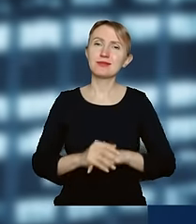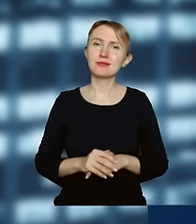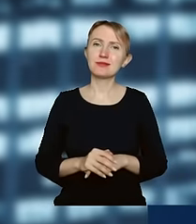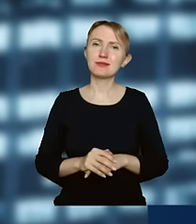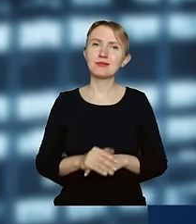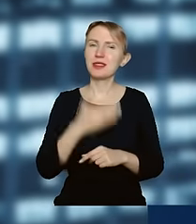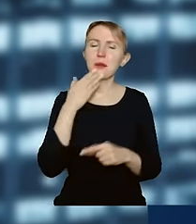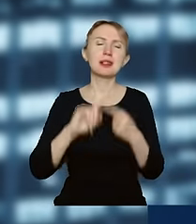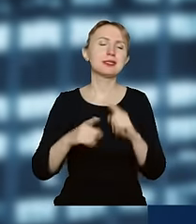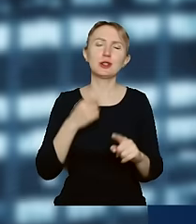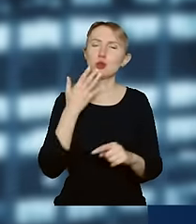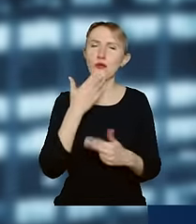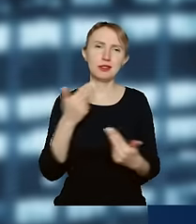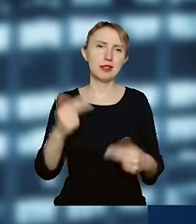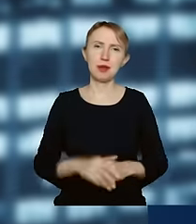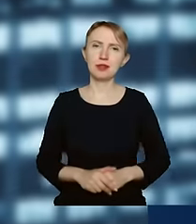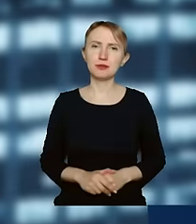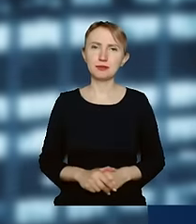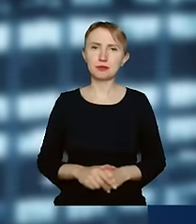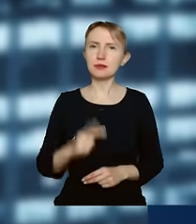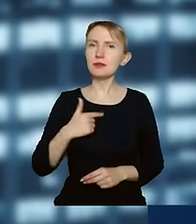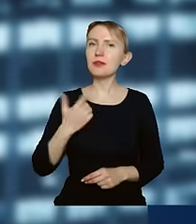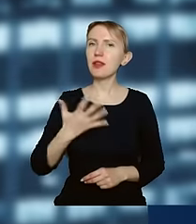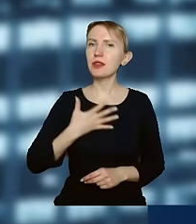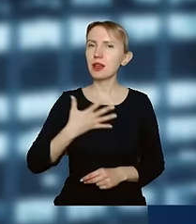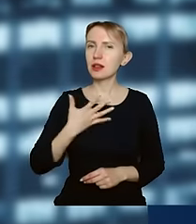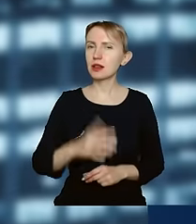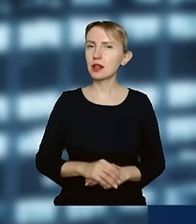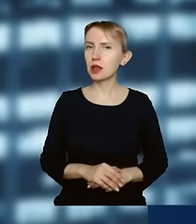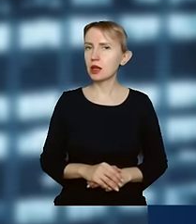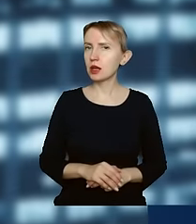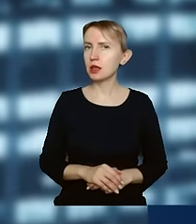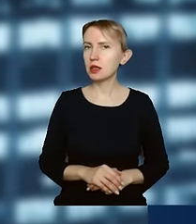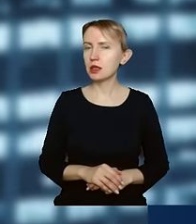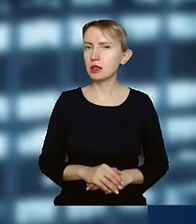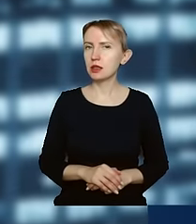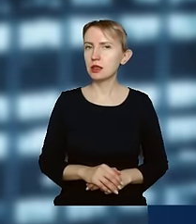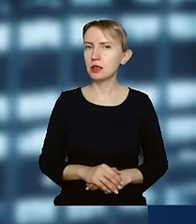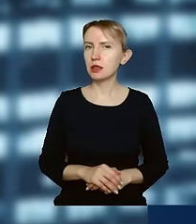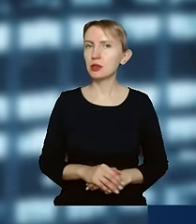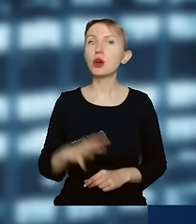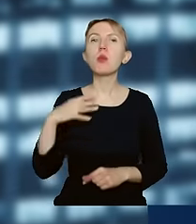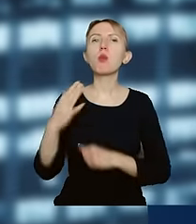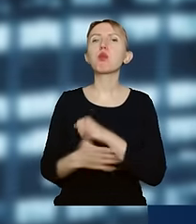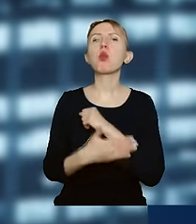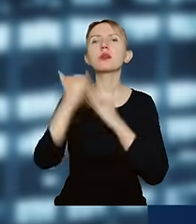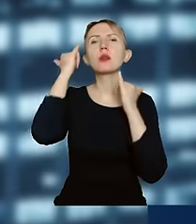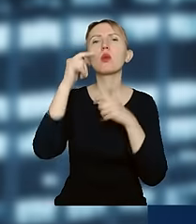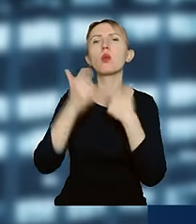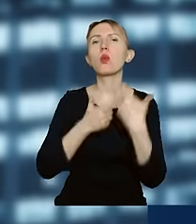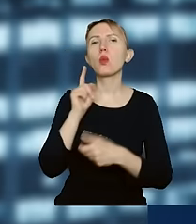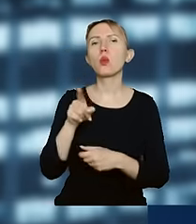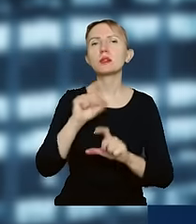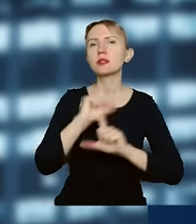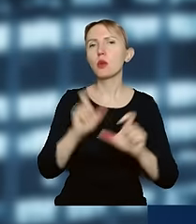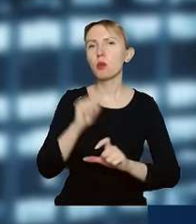nie ma sensu, żeby o tym gadać. Mnie się wydaje, że tam z tym kinem został popełniony podstawowy błąd. Cały czas